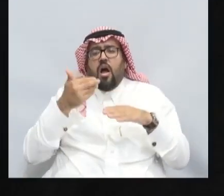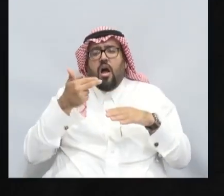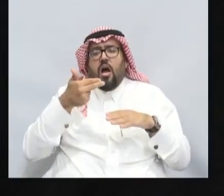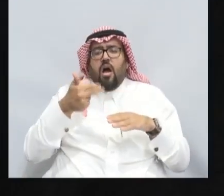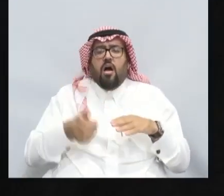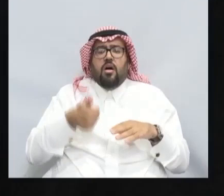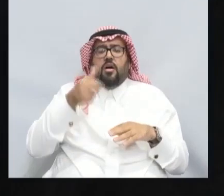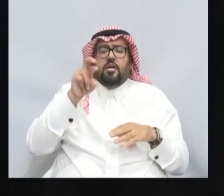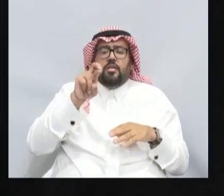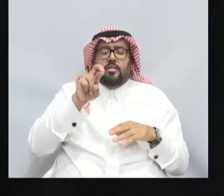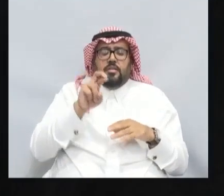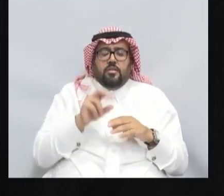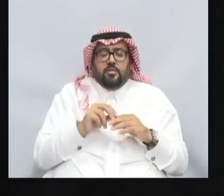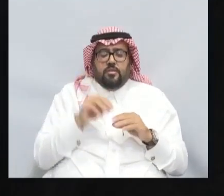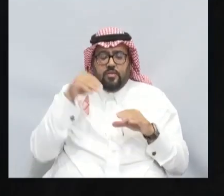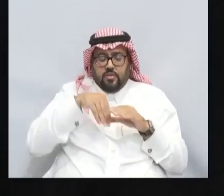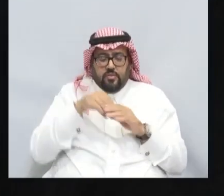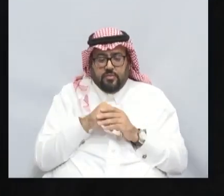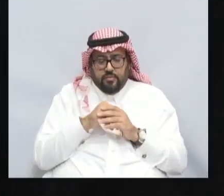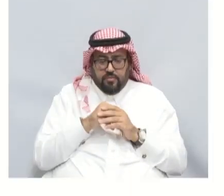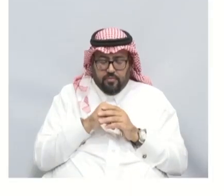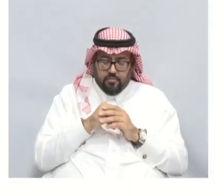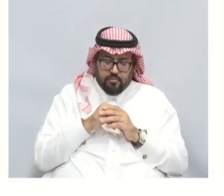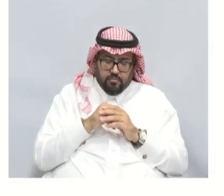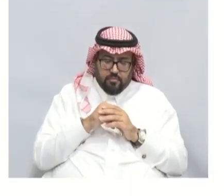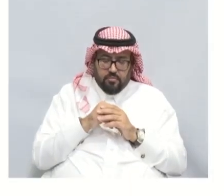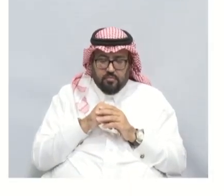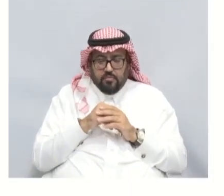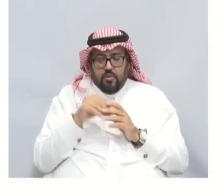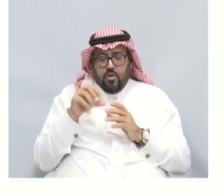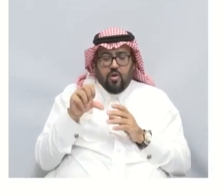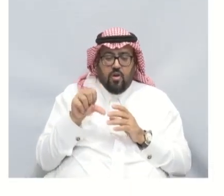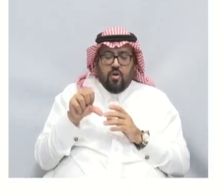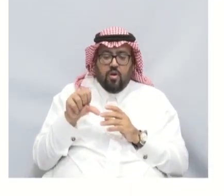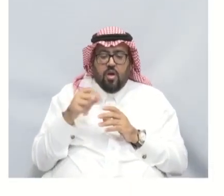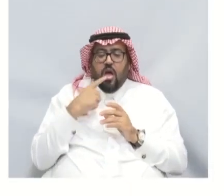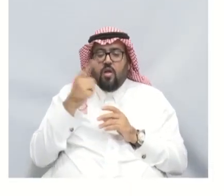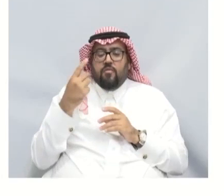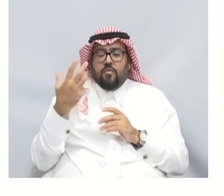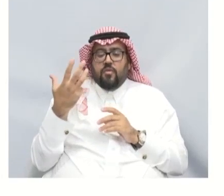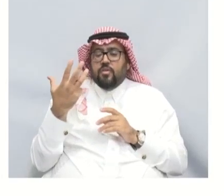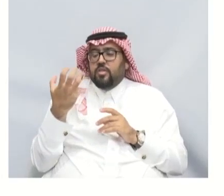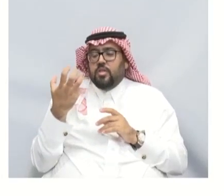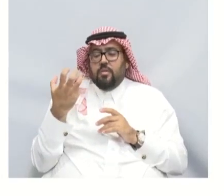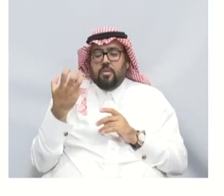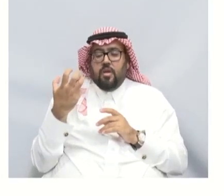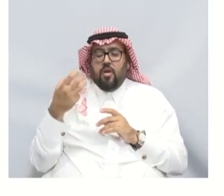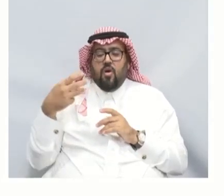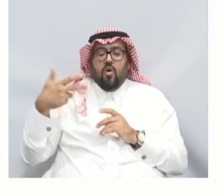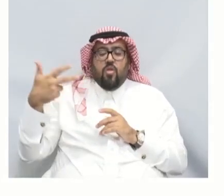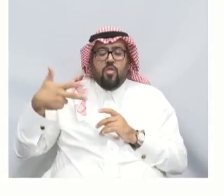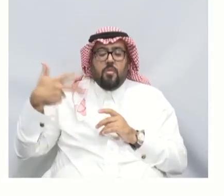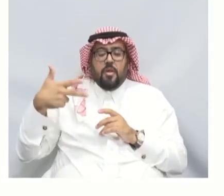هو ضغط الغاز الموجود في الصحراء. في واشنطن عام 1980 لدينا نوع البركان